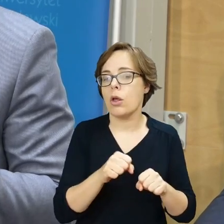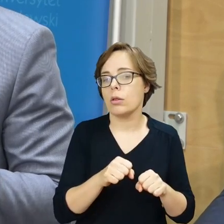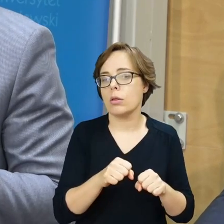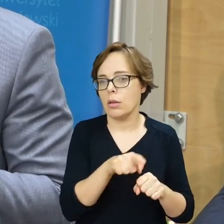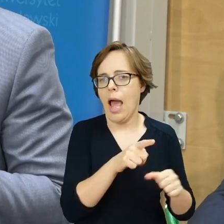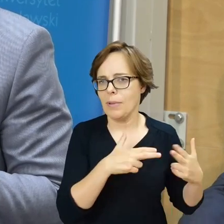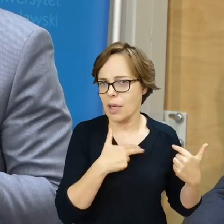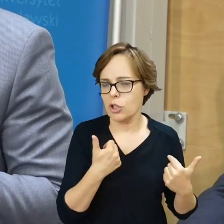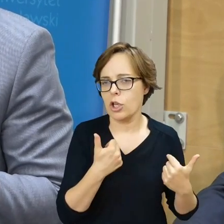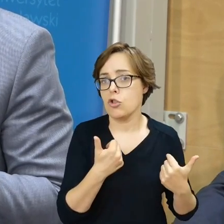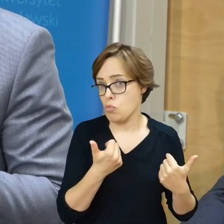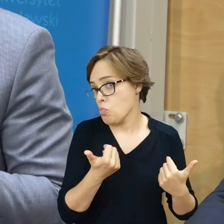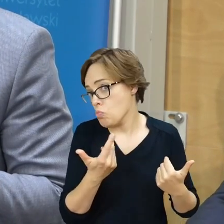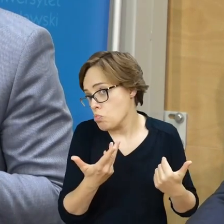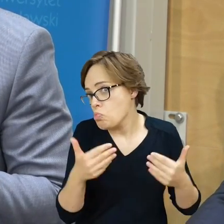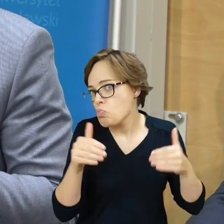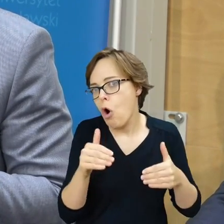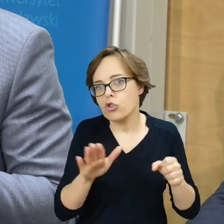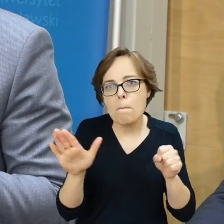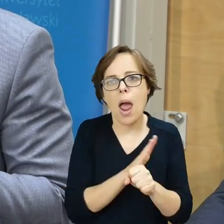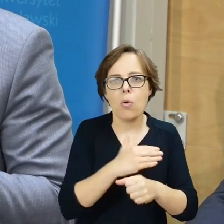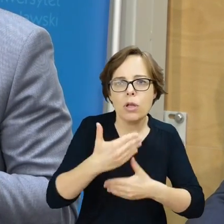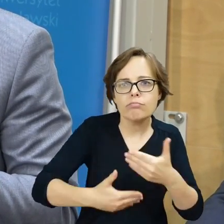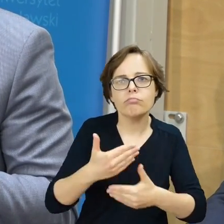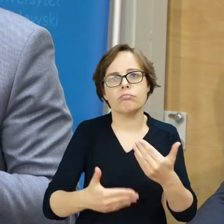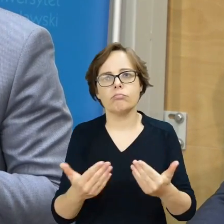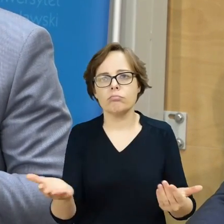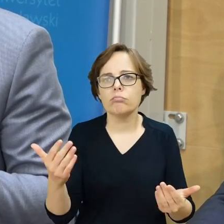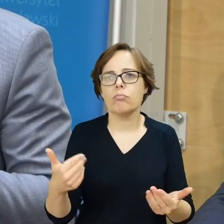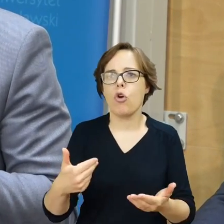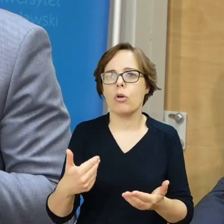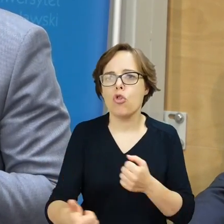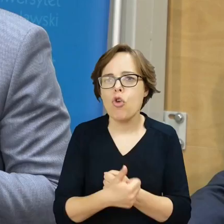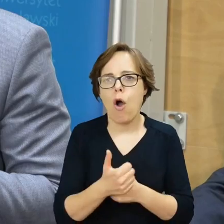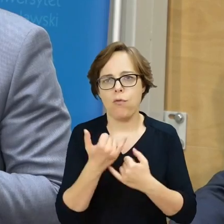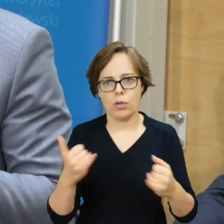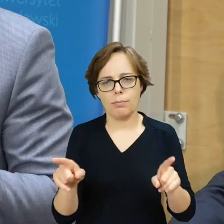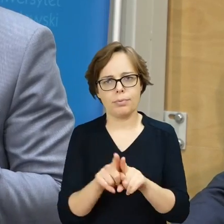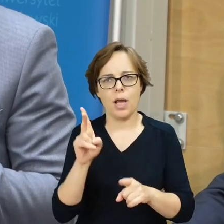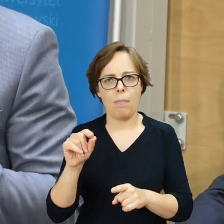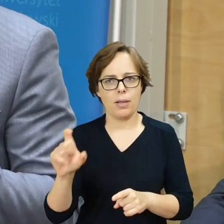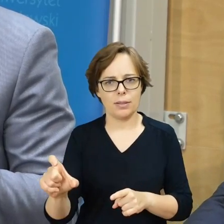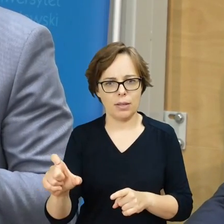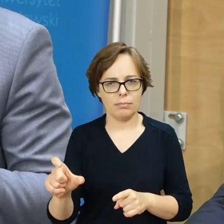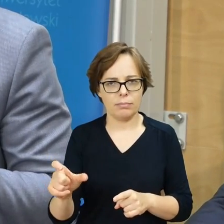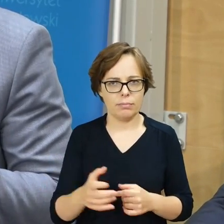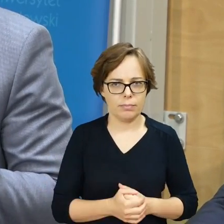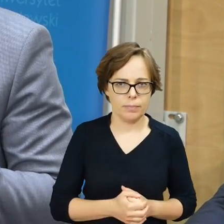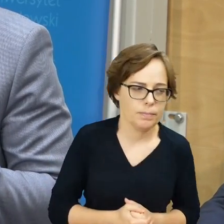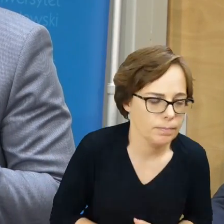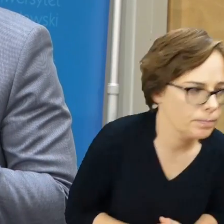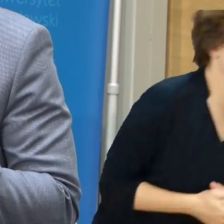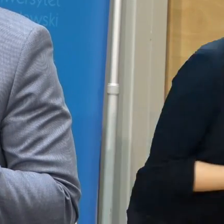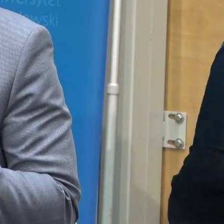administracyjnego no, takie pełne postępowanie dowodowe, jak jest w KPC. To też jest kwestia pewnej konstrukcji prawnej, bo no, u nas się